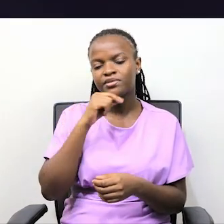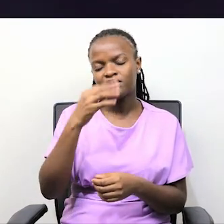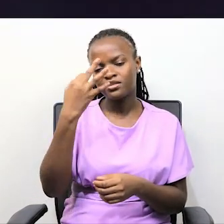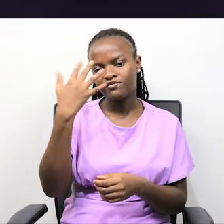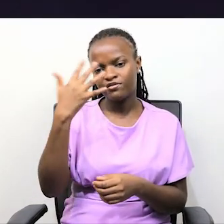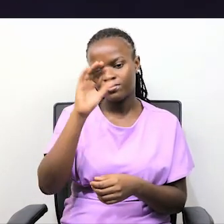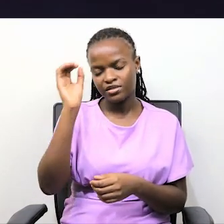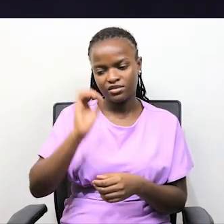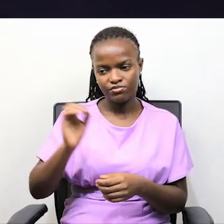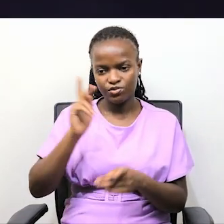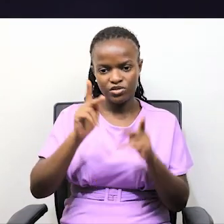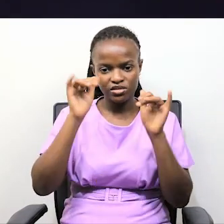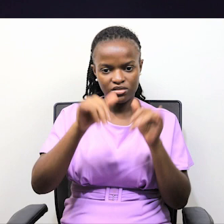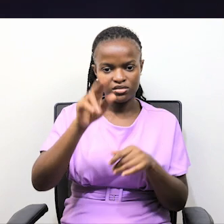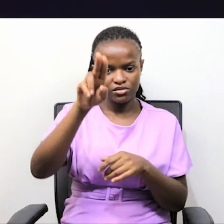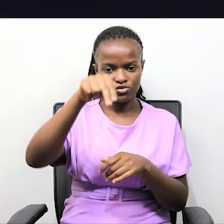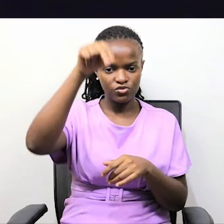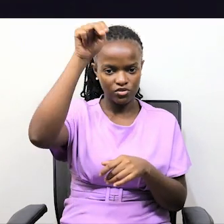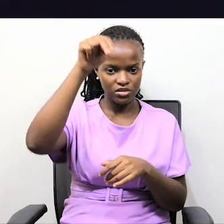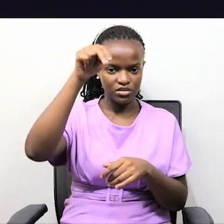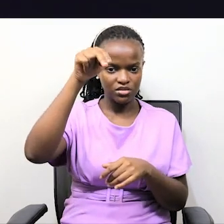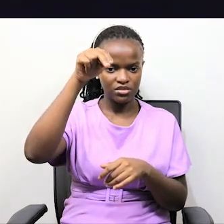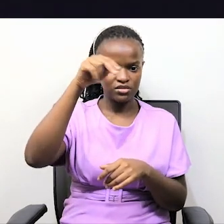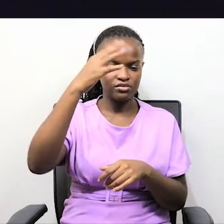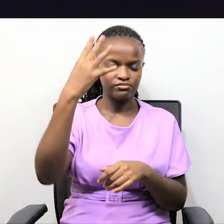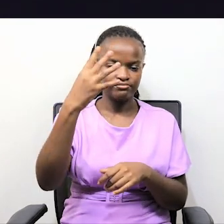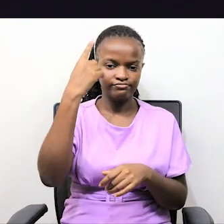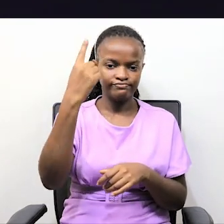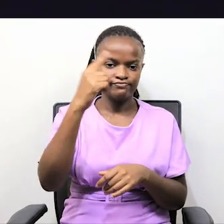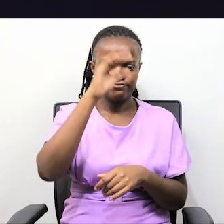personnes résidant dans le nord, 41%.